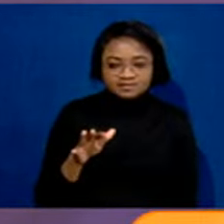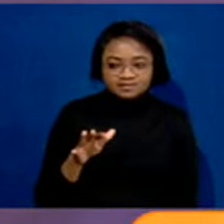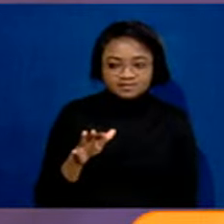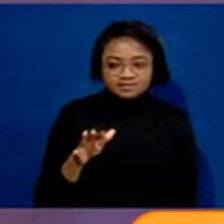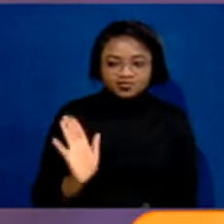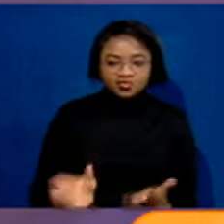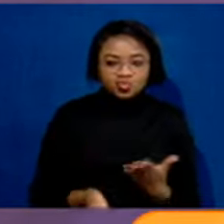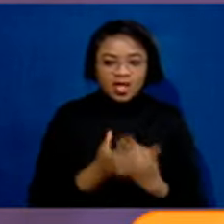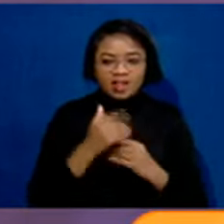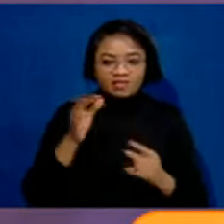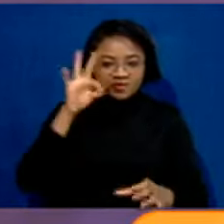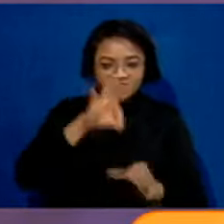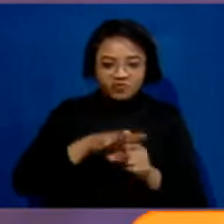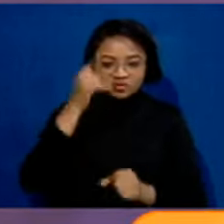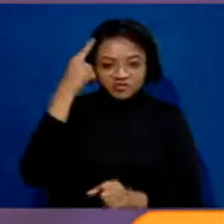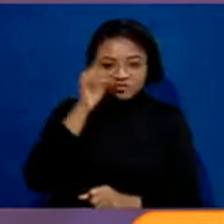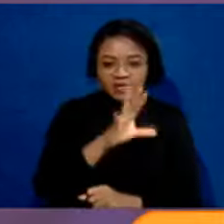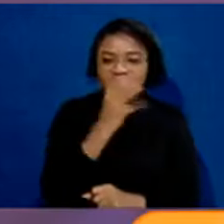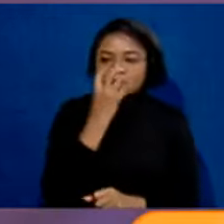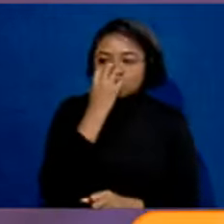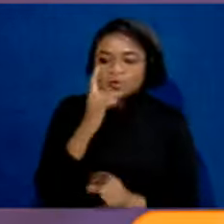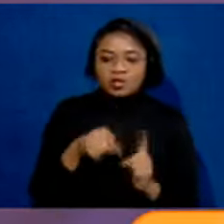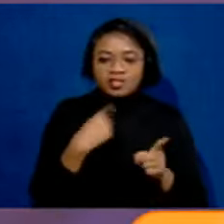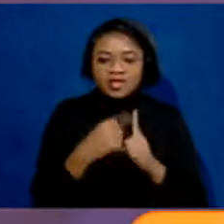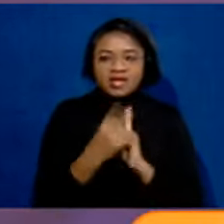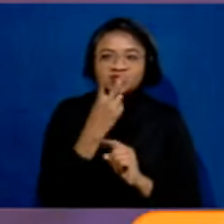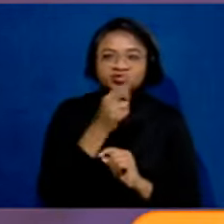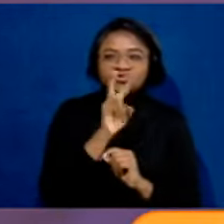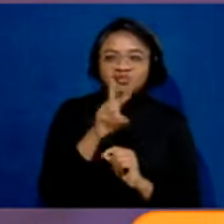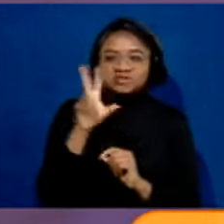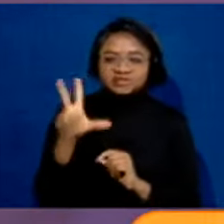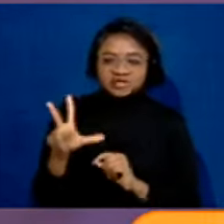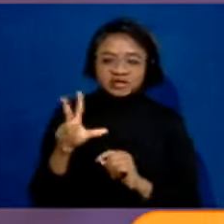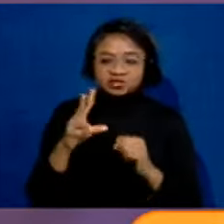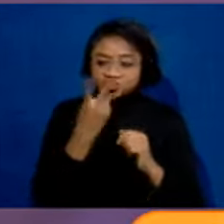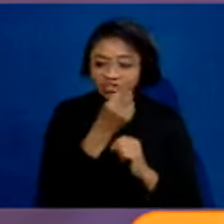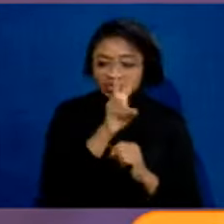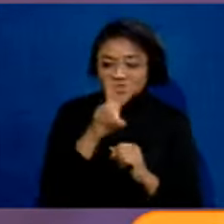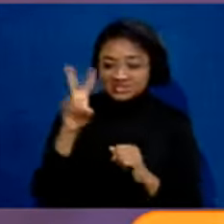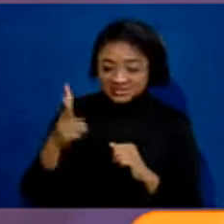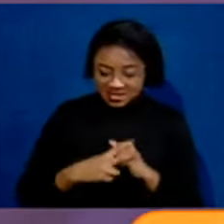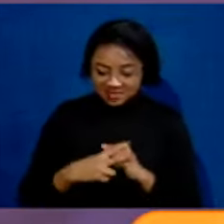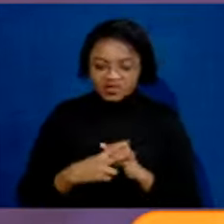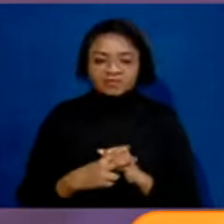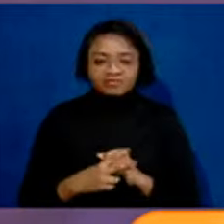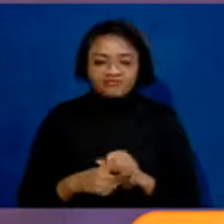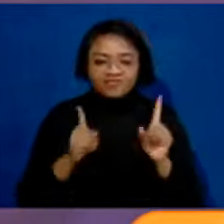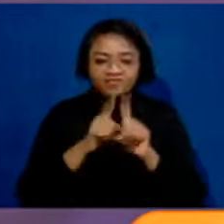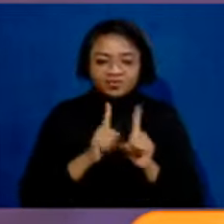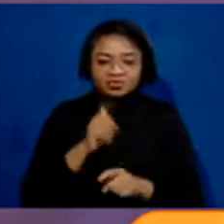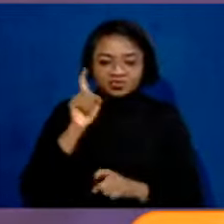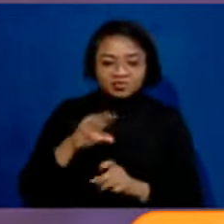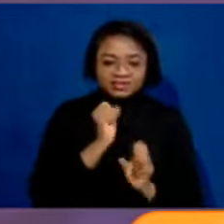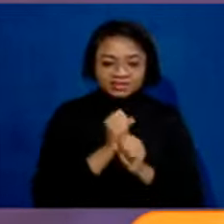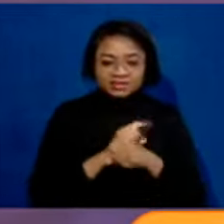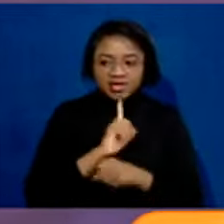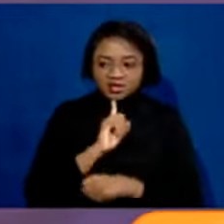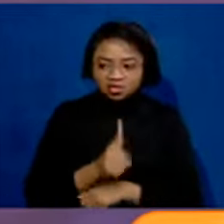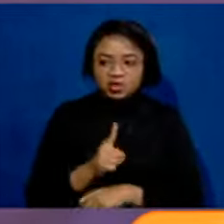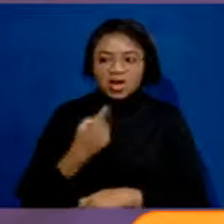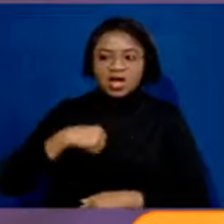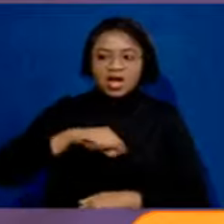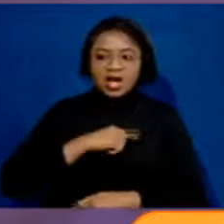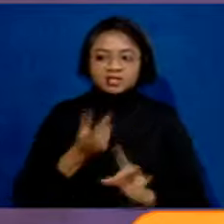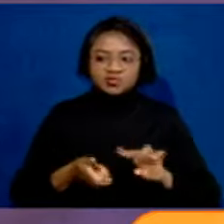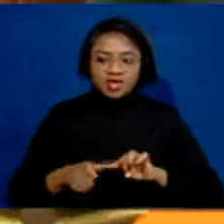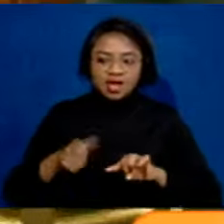Ruto in 2027, and to make sure that we increase our shareholding